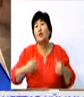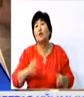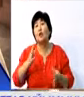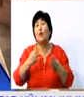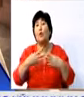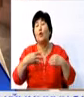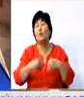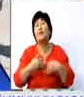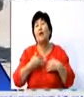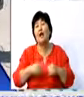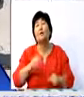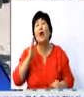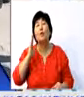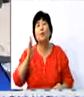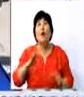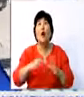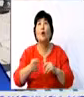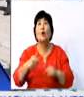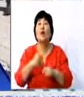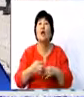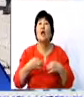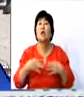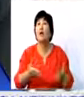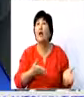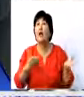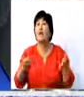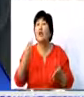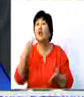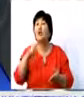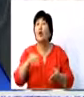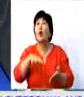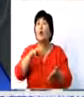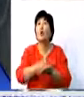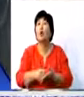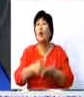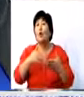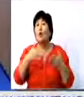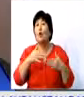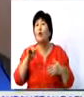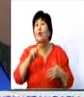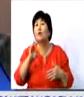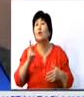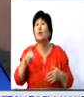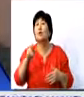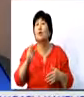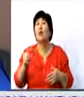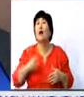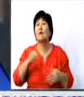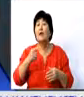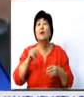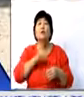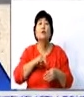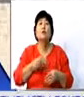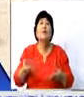болсын, отбасыларыңыз аман болсын деймін. Аудан әкімі мерекелік қабылдаудан кейін Шиелі ауданында орналасқан Ұзынқұдық заставасына барып, әскери нысанның